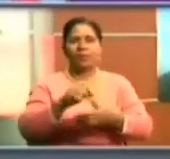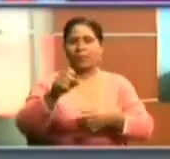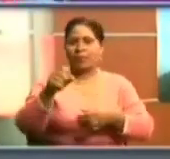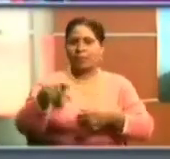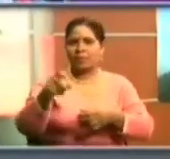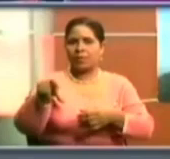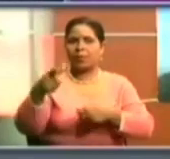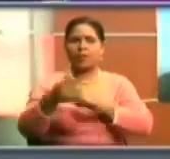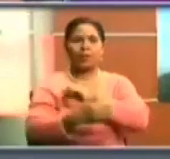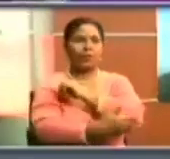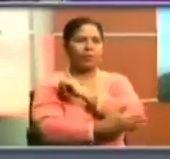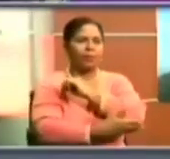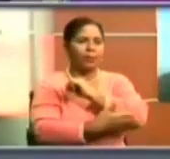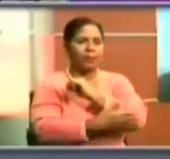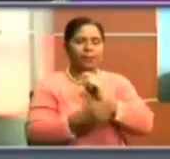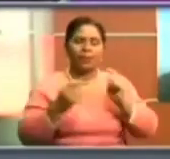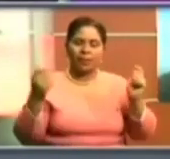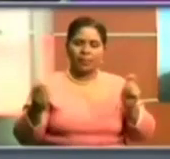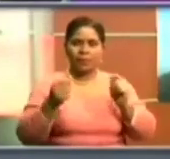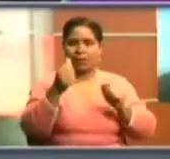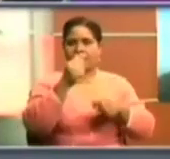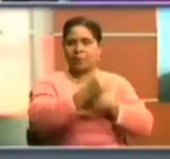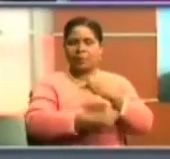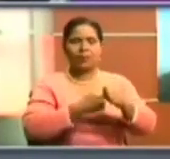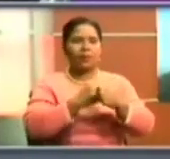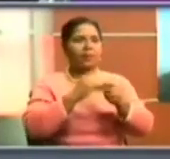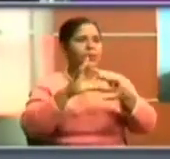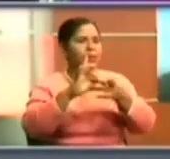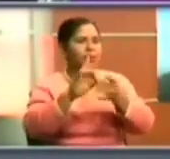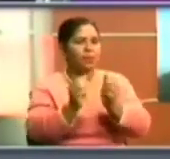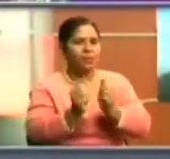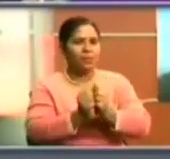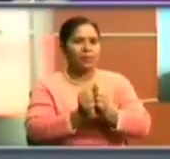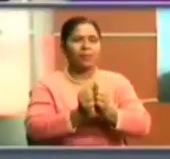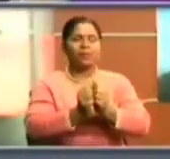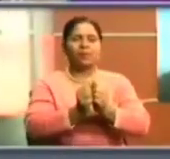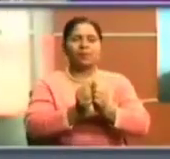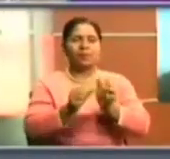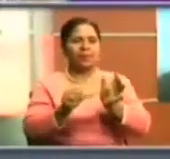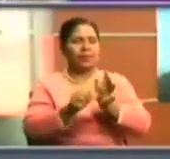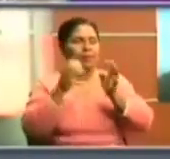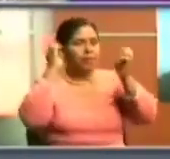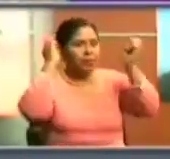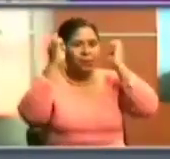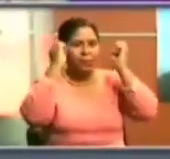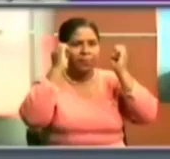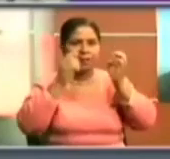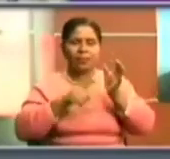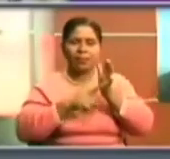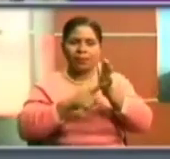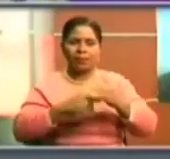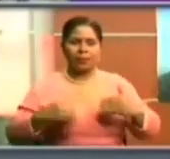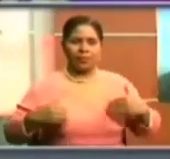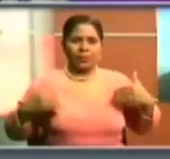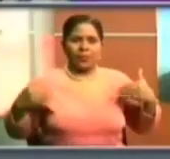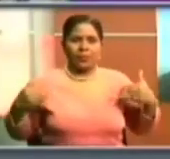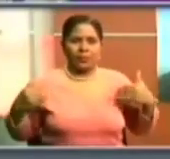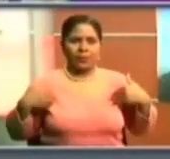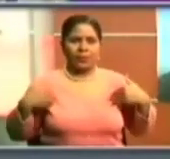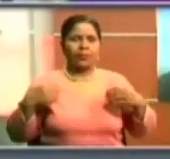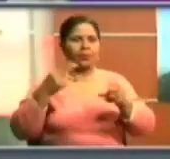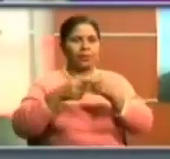Port-au-Prince avec La Rochelle a célébré 10 années coopération qui est centrée sur éducation, formation jeune et